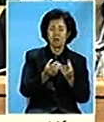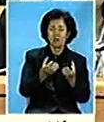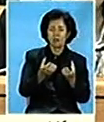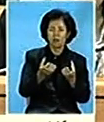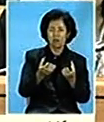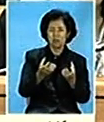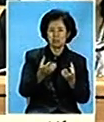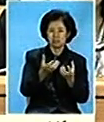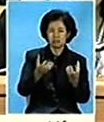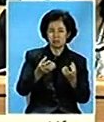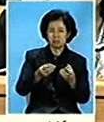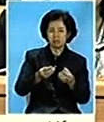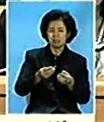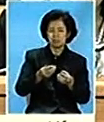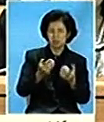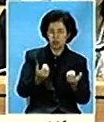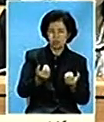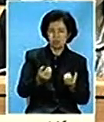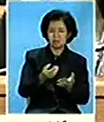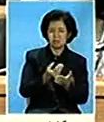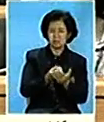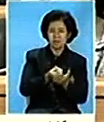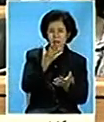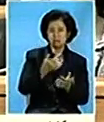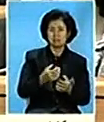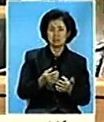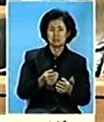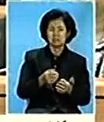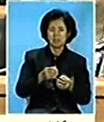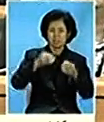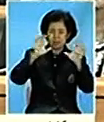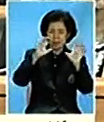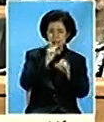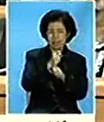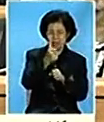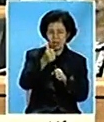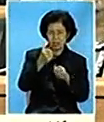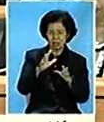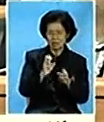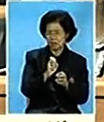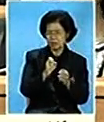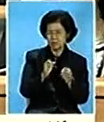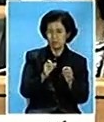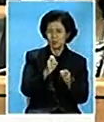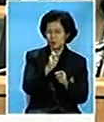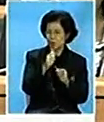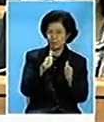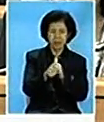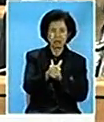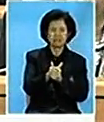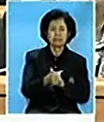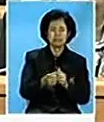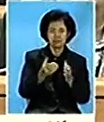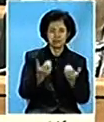ขณะนี้แพงมากถ้าหากว่ารัฐบาลทำตรงนี้ได้สำเร็จนะครับผมคิดว่าจะสอบผ่านขณะนี้นะ